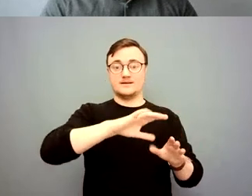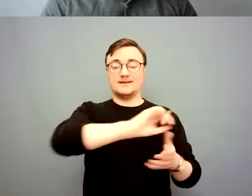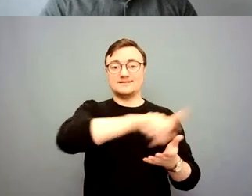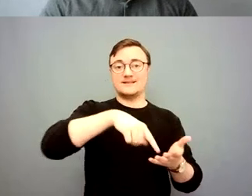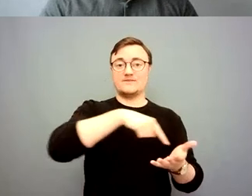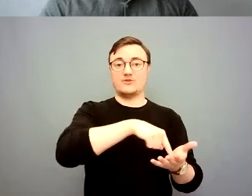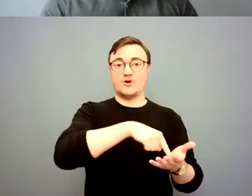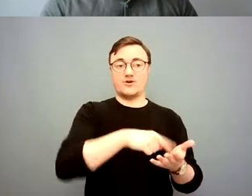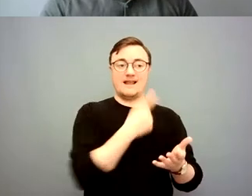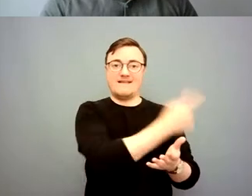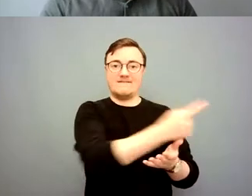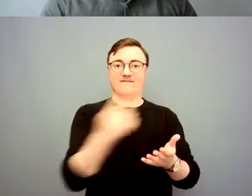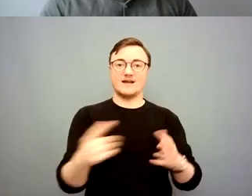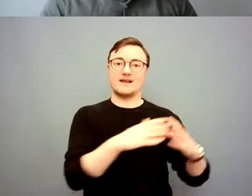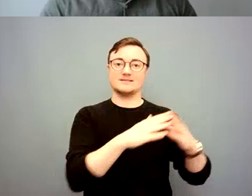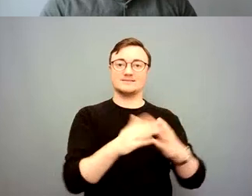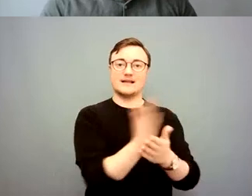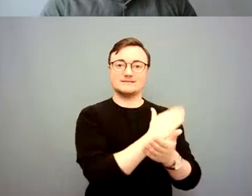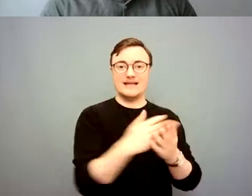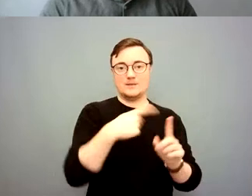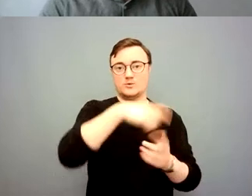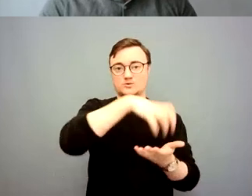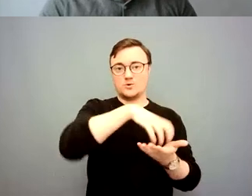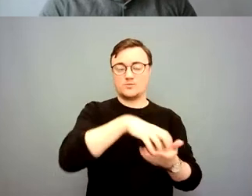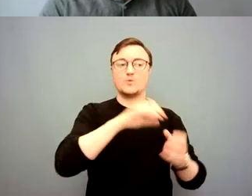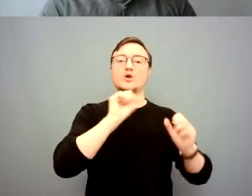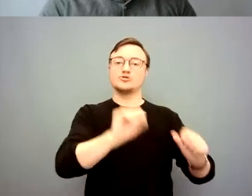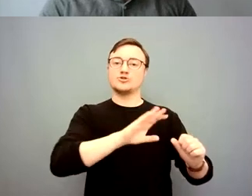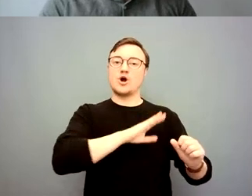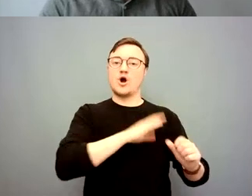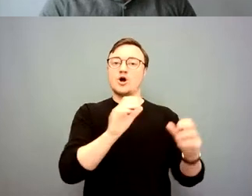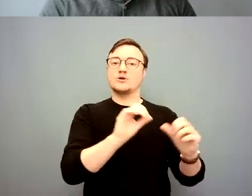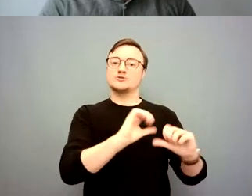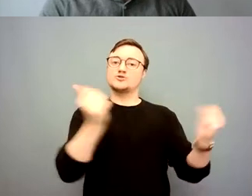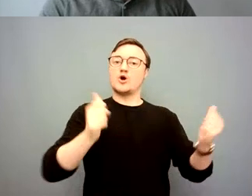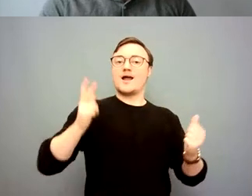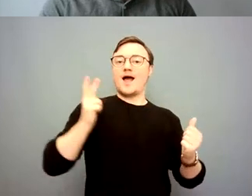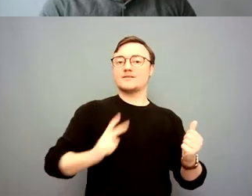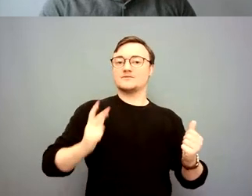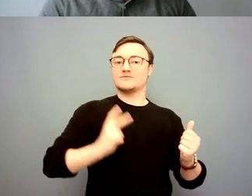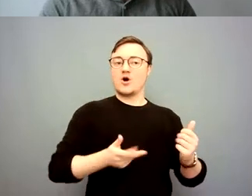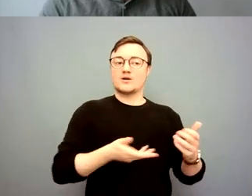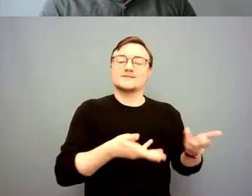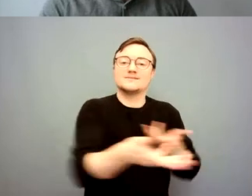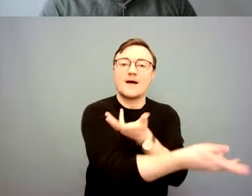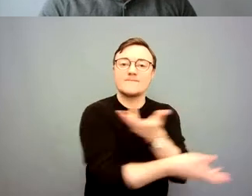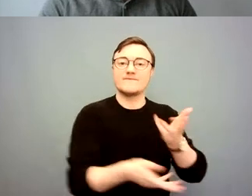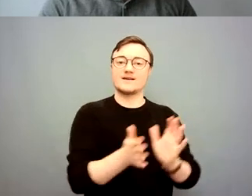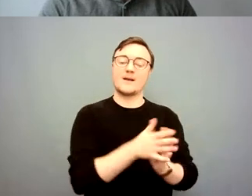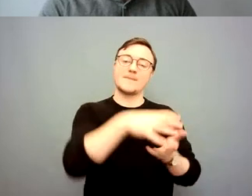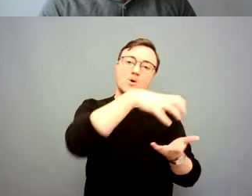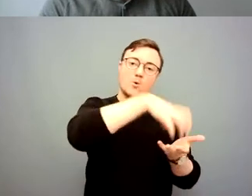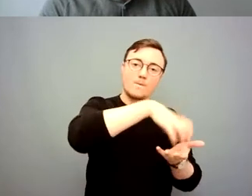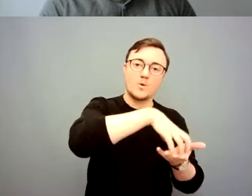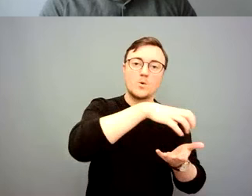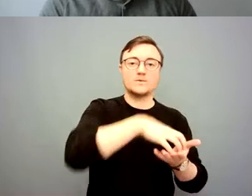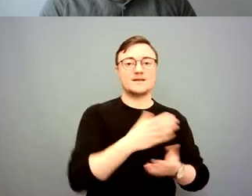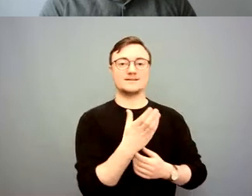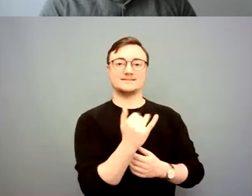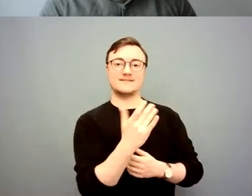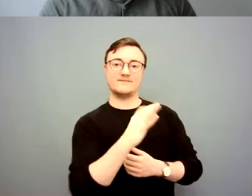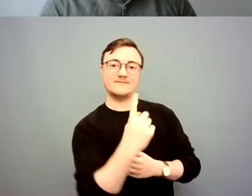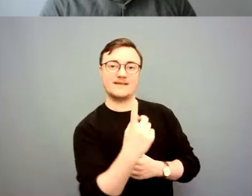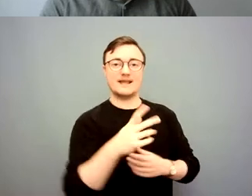ansvaret att samverka med kommun, civilsamhället eller relevanta aktörer. Men dels också för arbetet